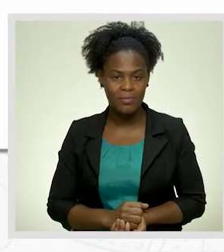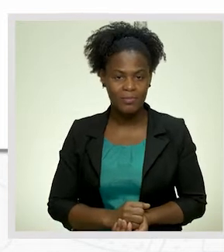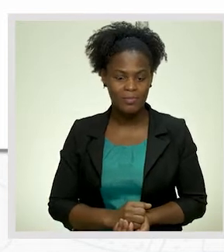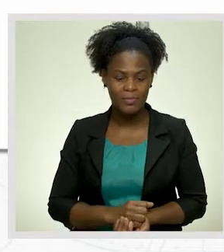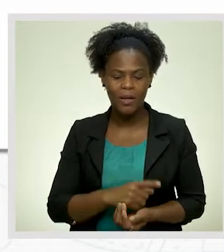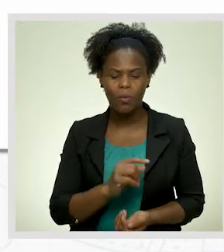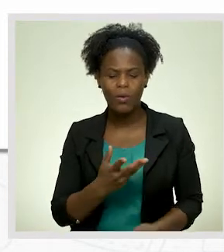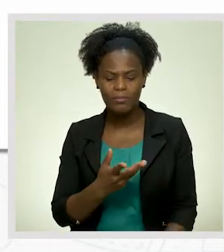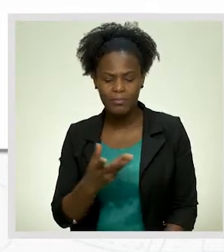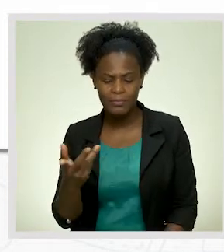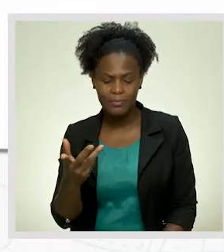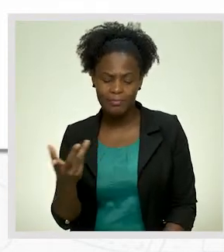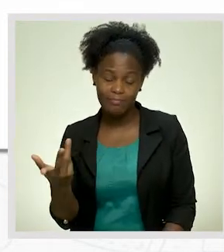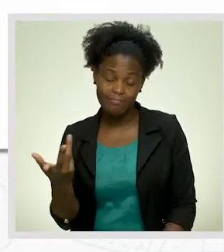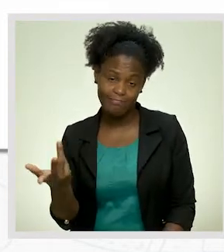C'est